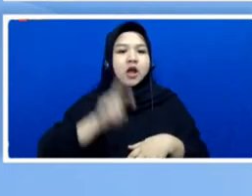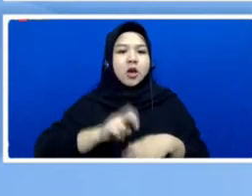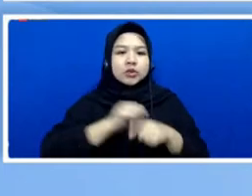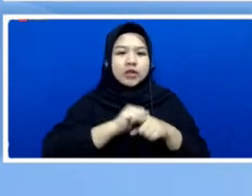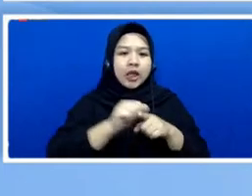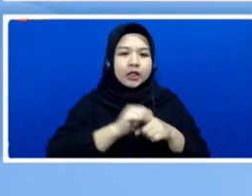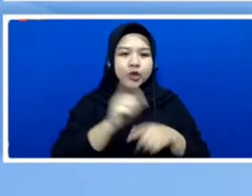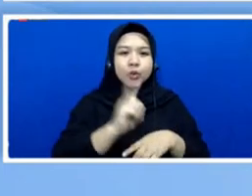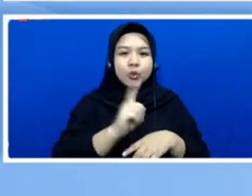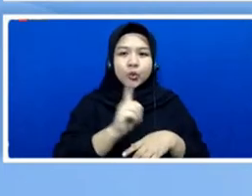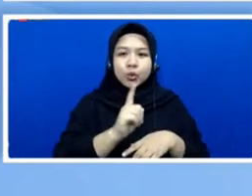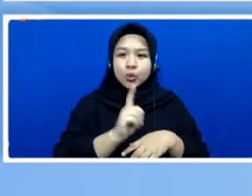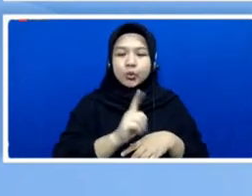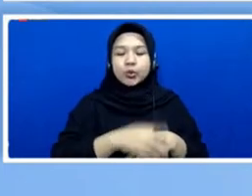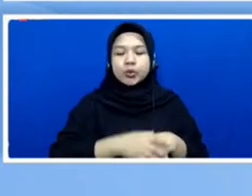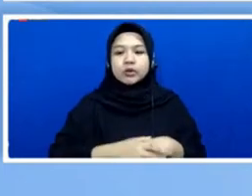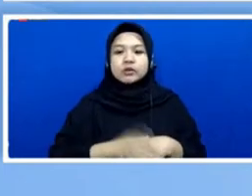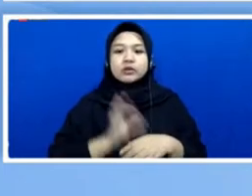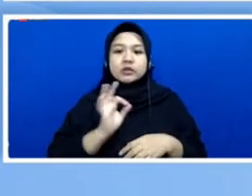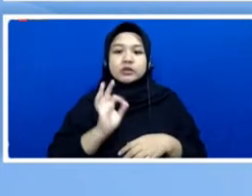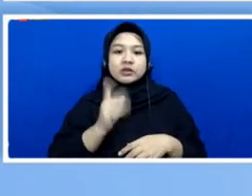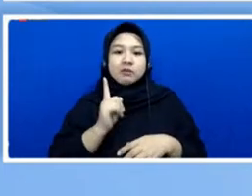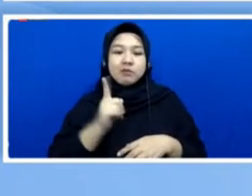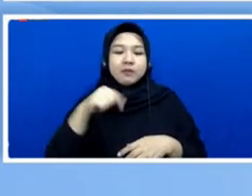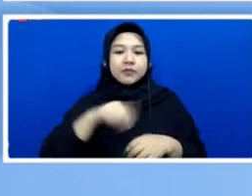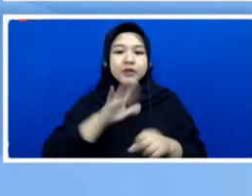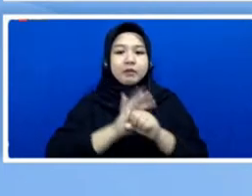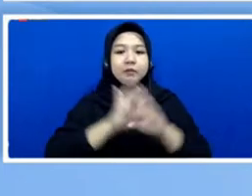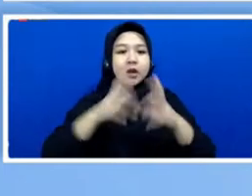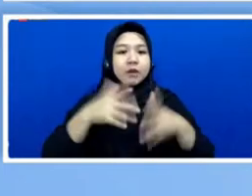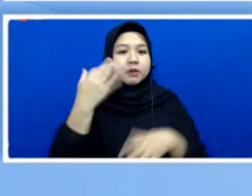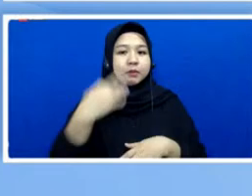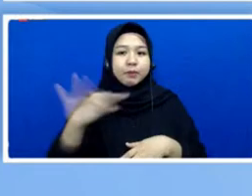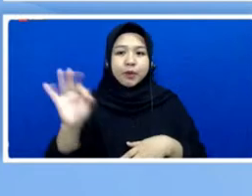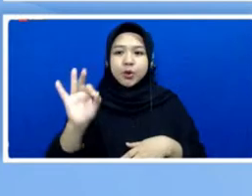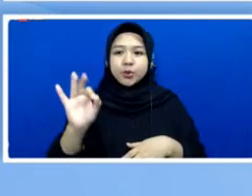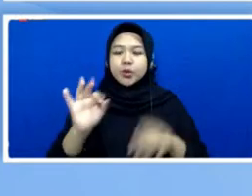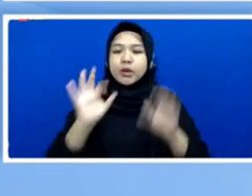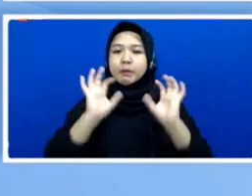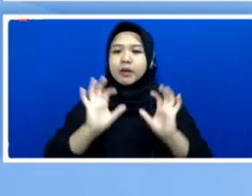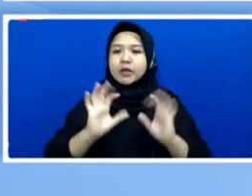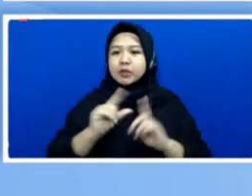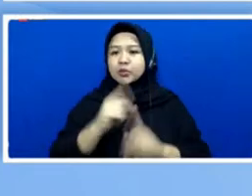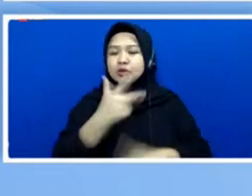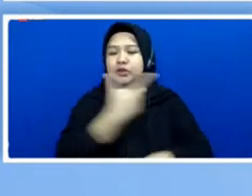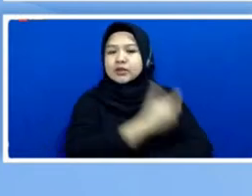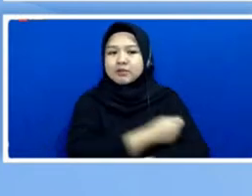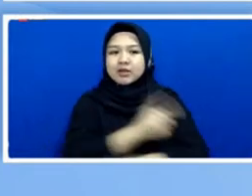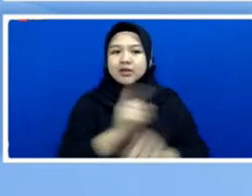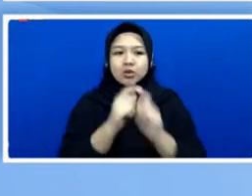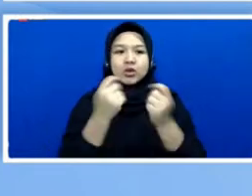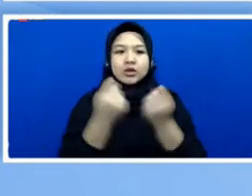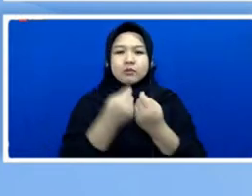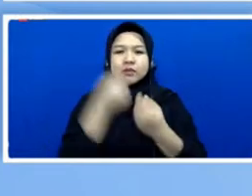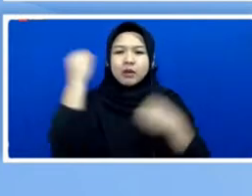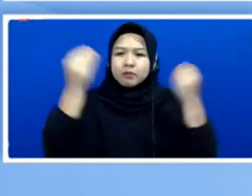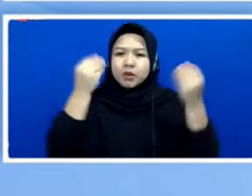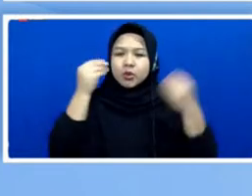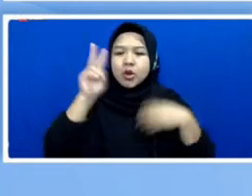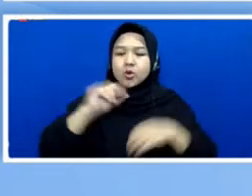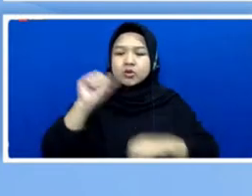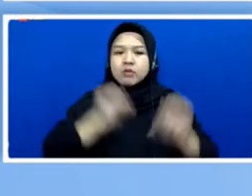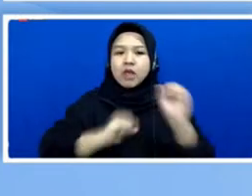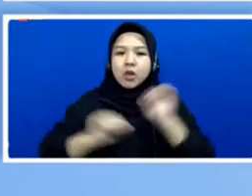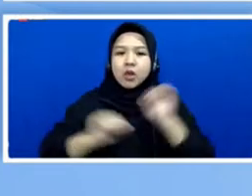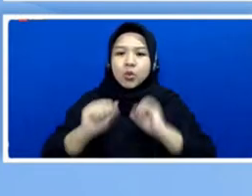SDM-nya saat itu. Memang karena ini hal pandemi yang baru, banyak kemudian puskesmas atau nakes-nakes yang kebingungan apa yang harus dilakukan dalam hari